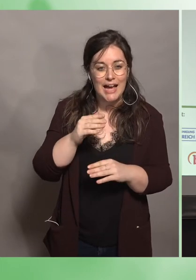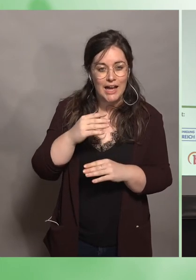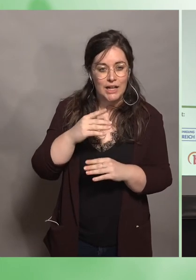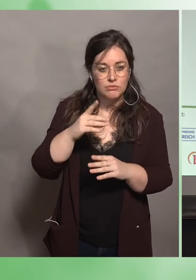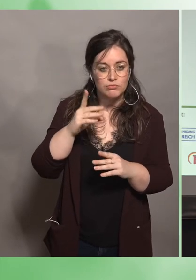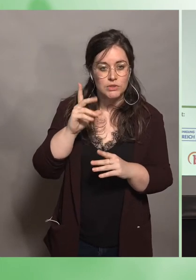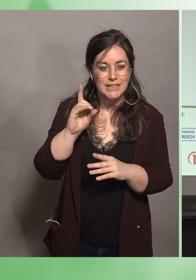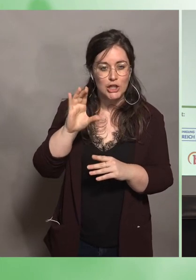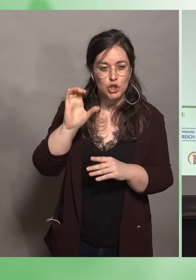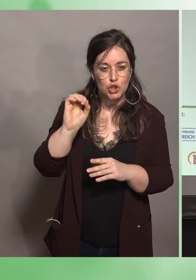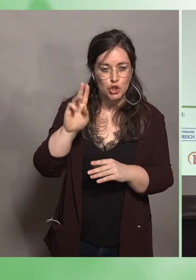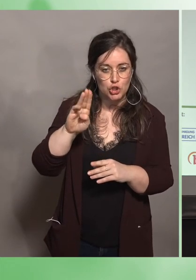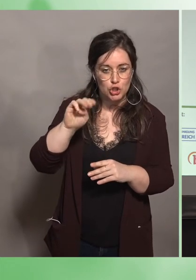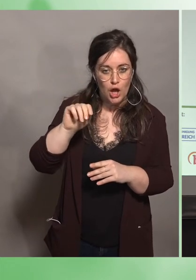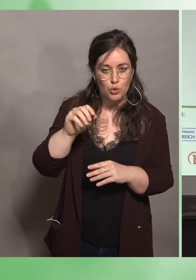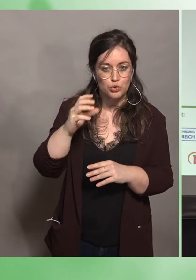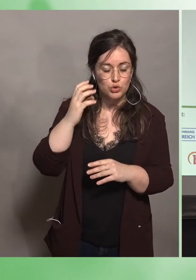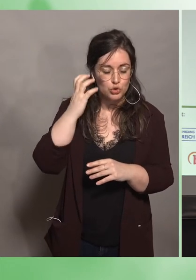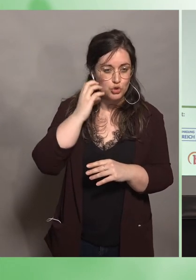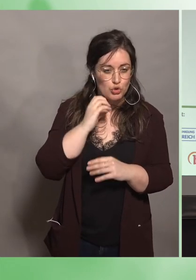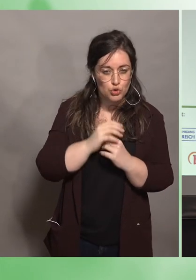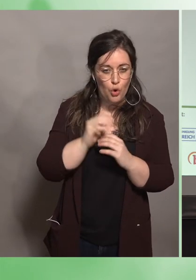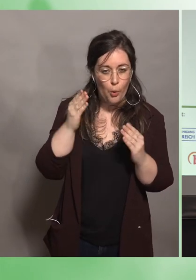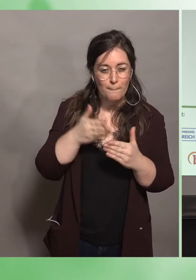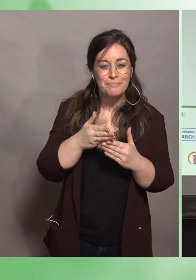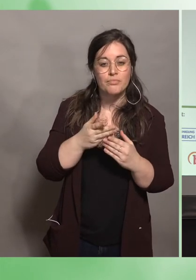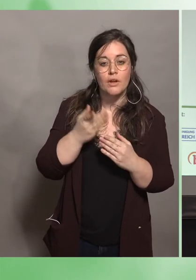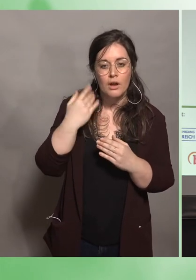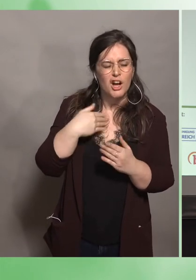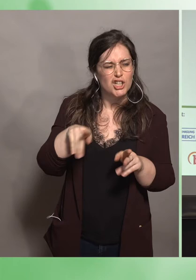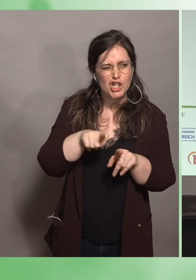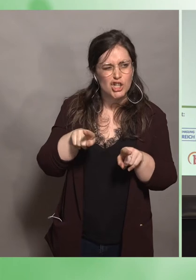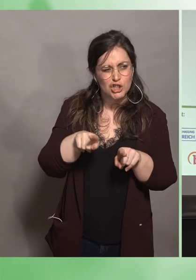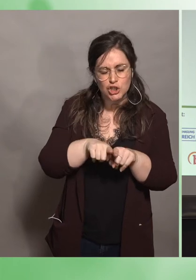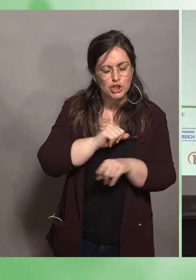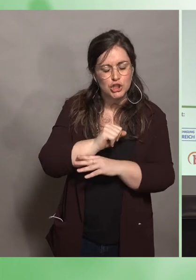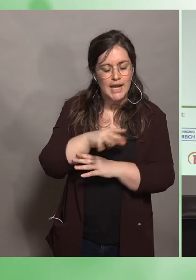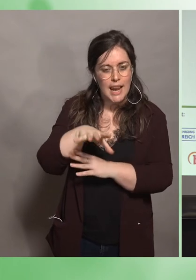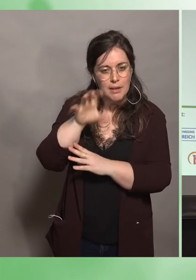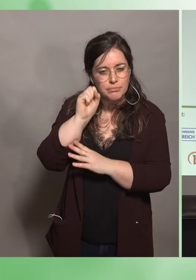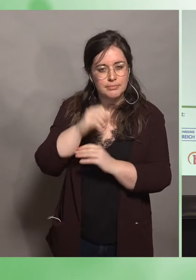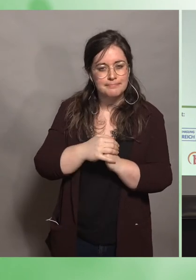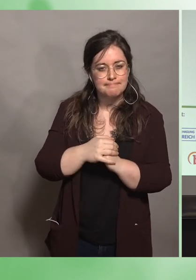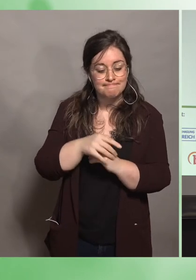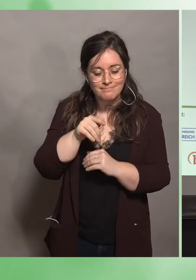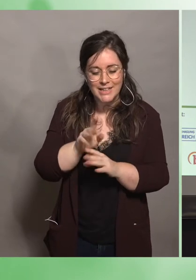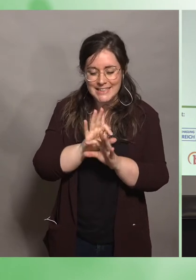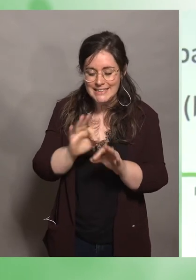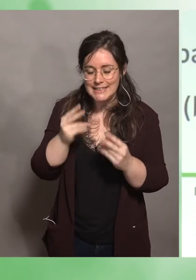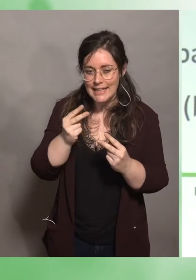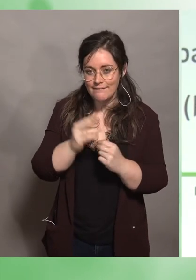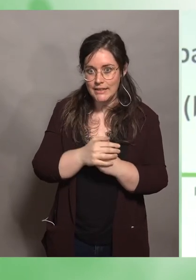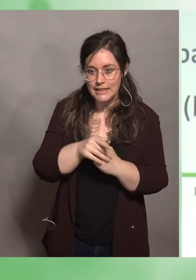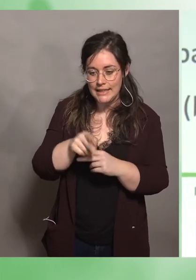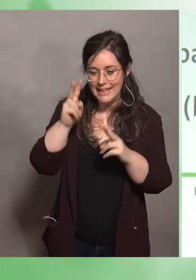schon sehr, sehr rasch erkannt, dass es hier eben enorm wichtig ist, dass man sich